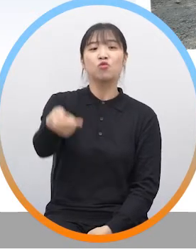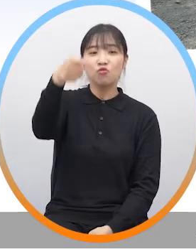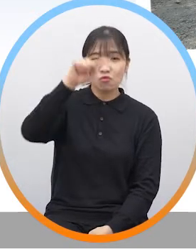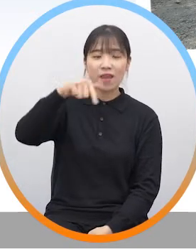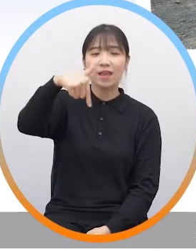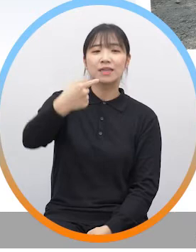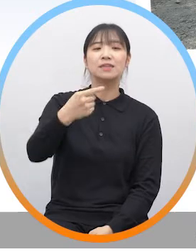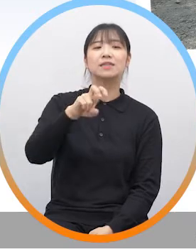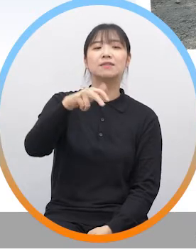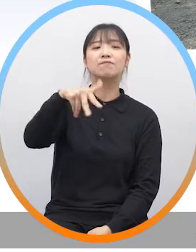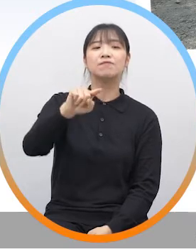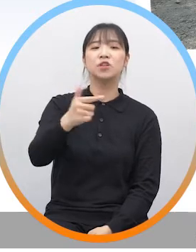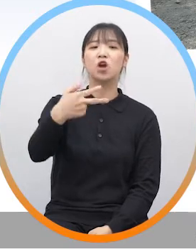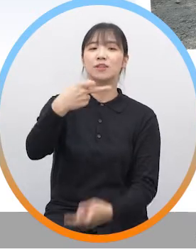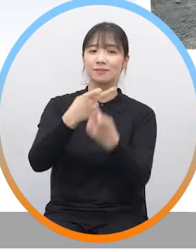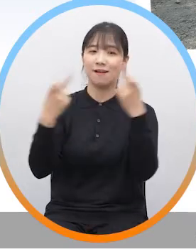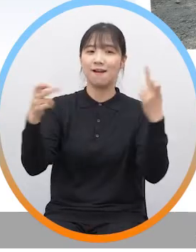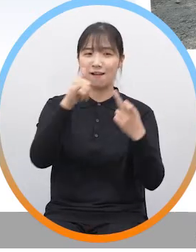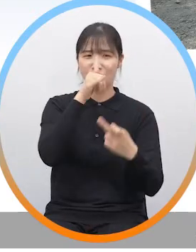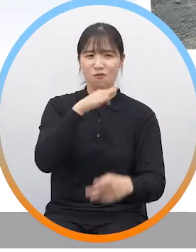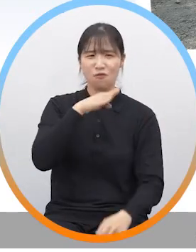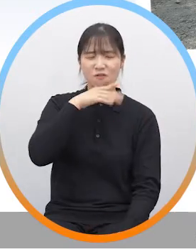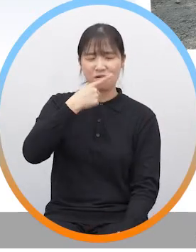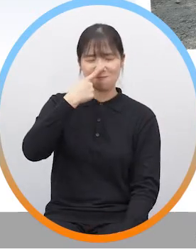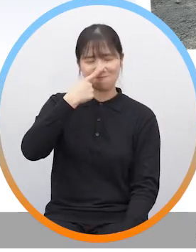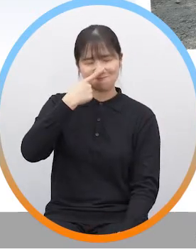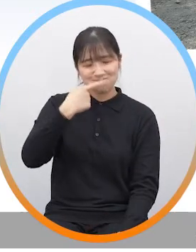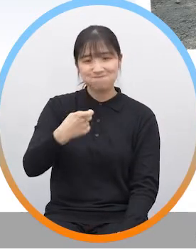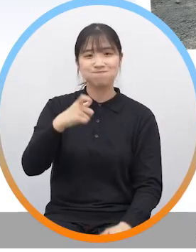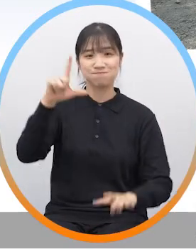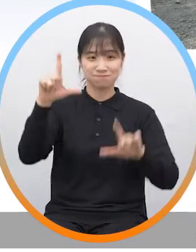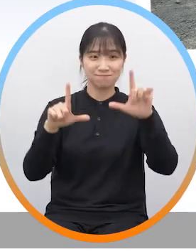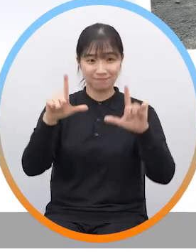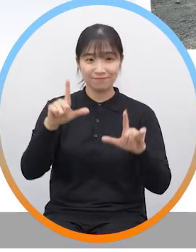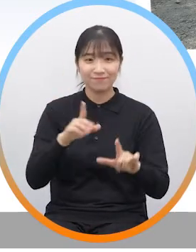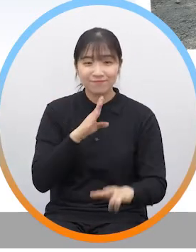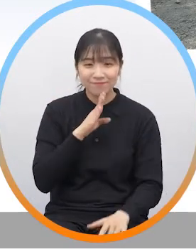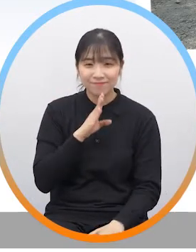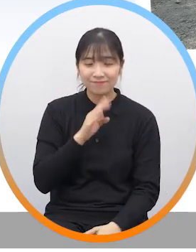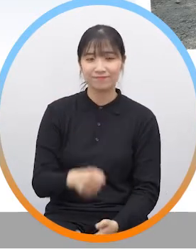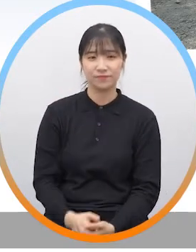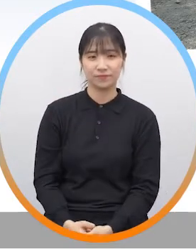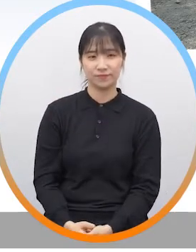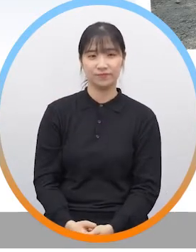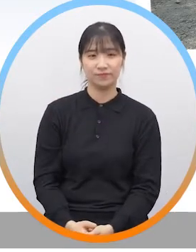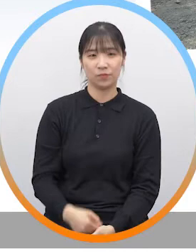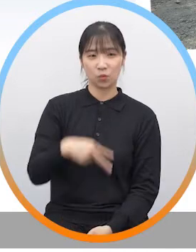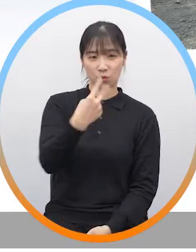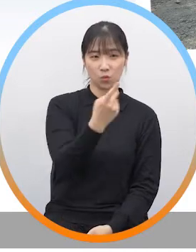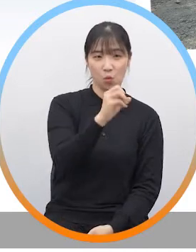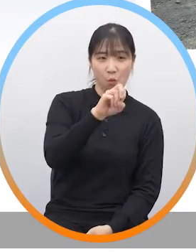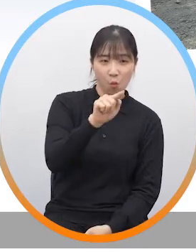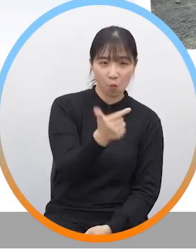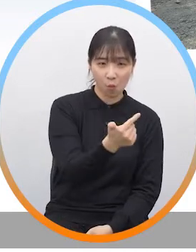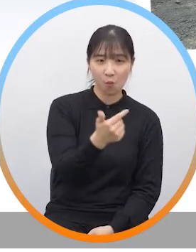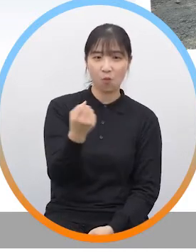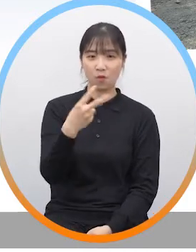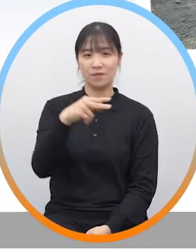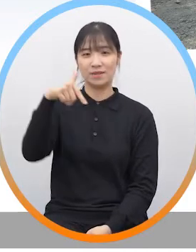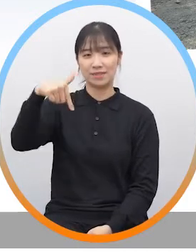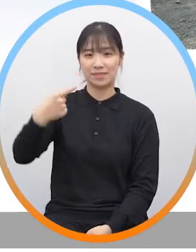한번 금전산을 보십시오. 얼마나 참 멋있게 잘생겼는지. 예. 그래서 그 동원과